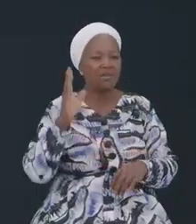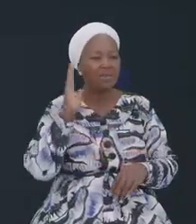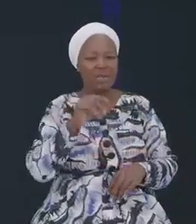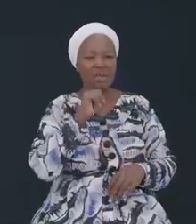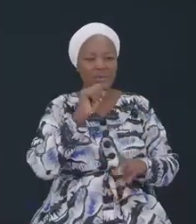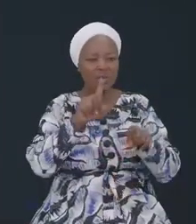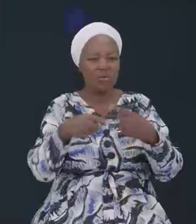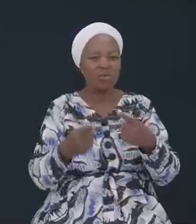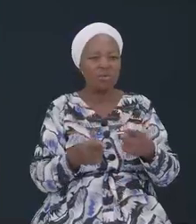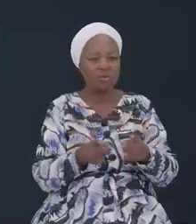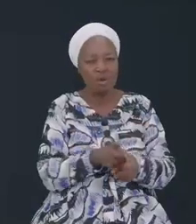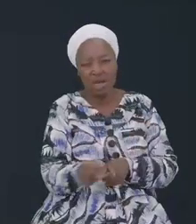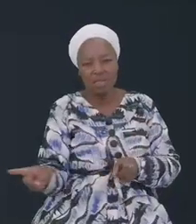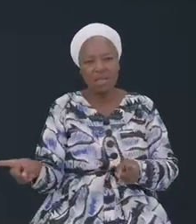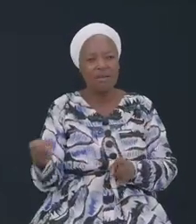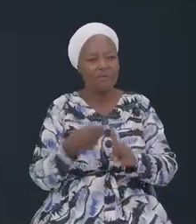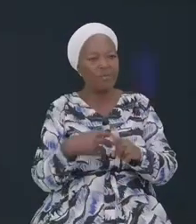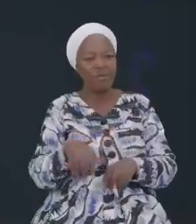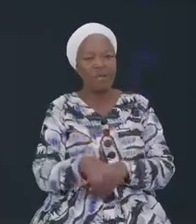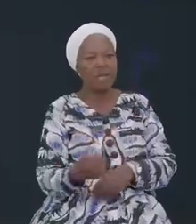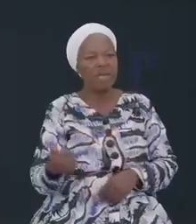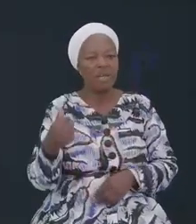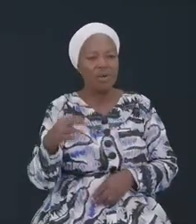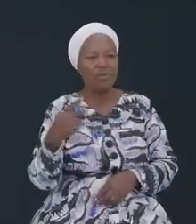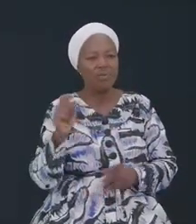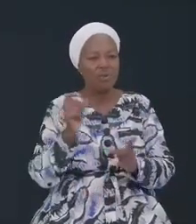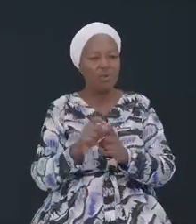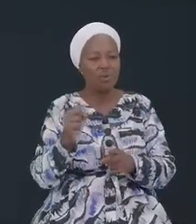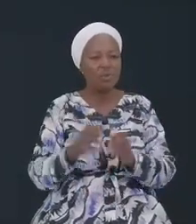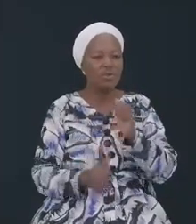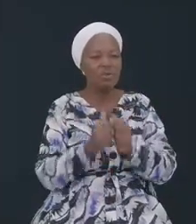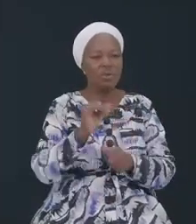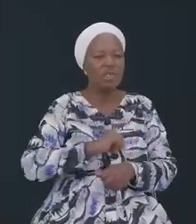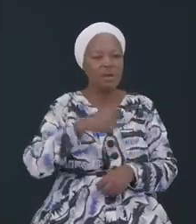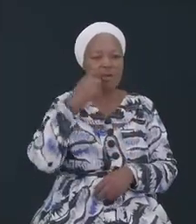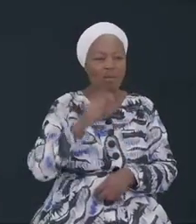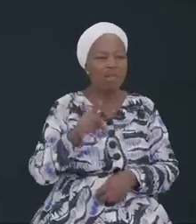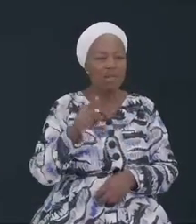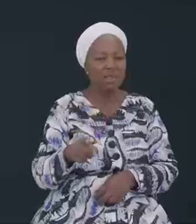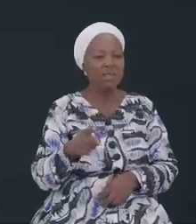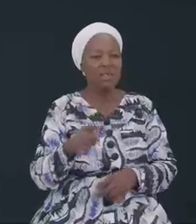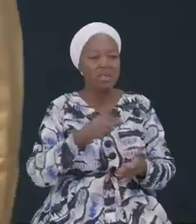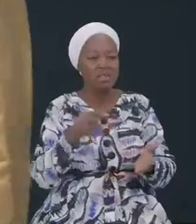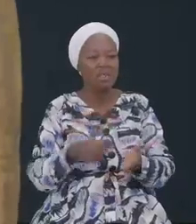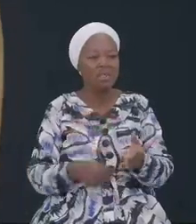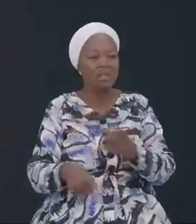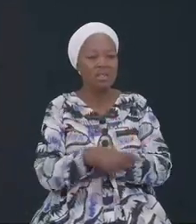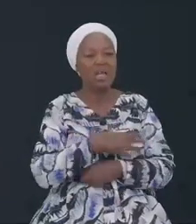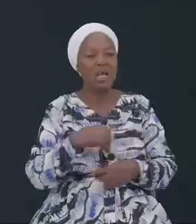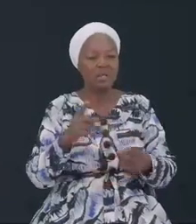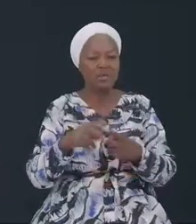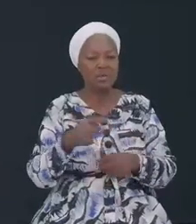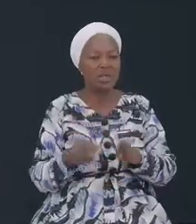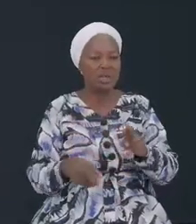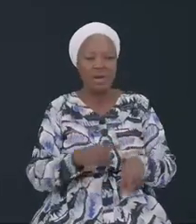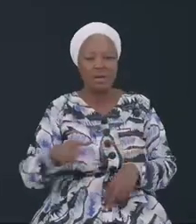détourneras ni à droite ni à gauche de tous les commandements que je te prescris aujourd'hui pour aller